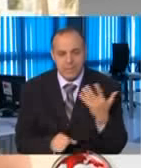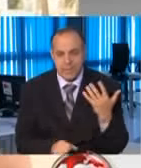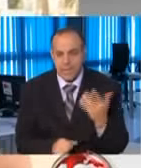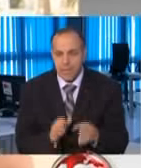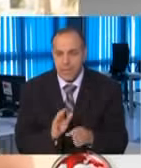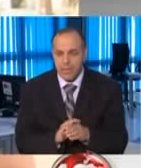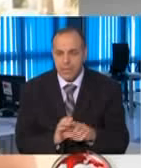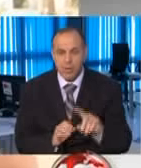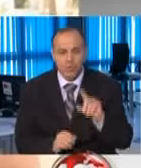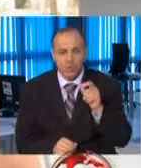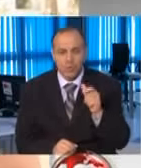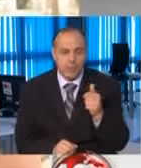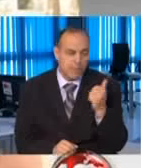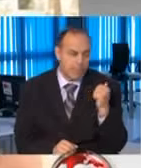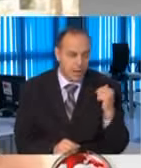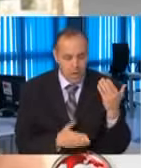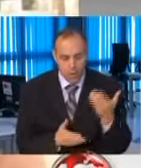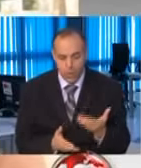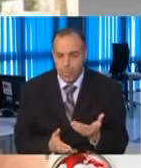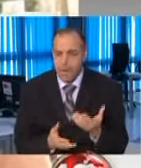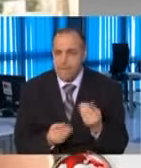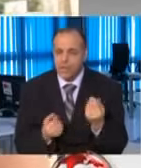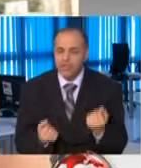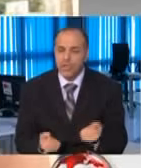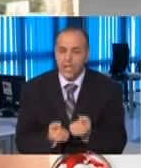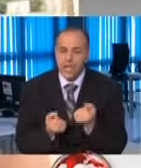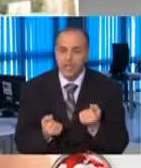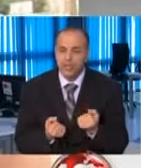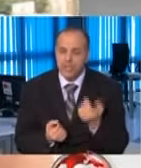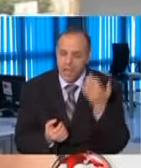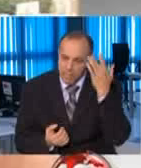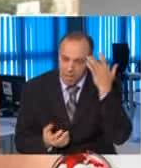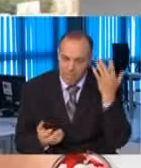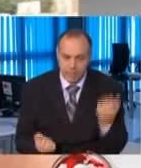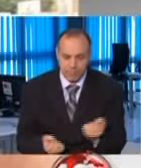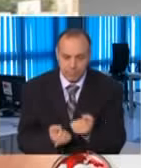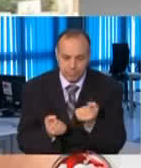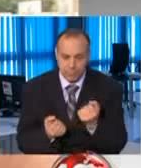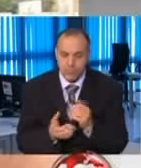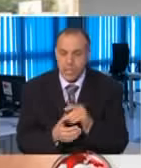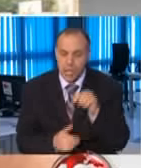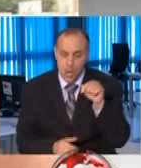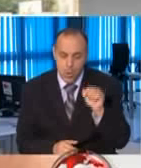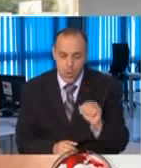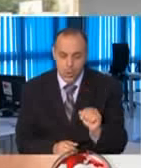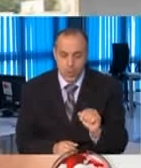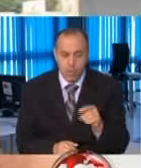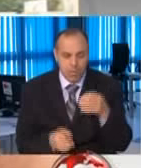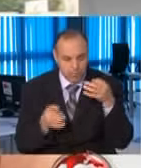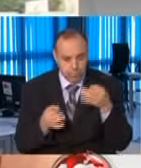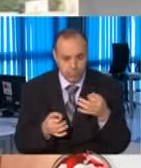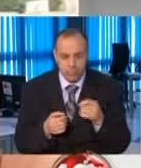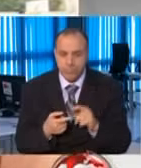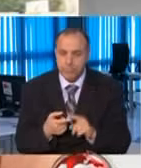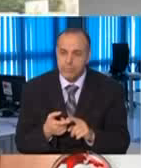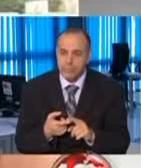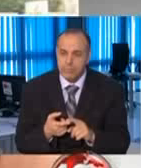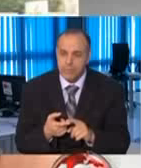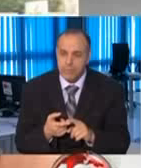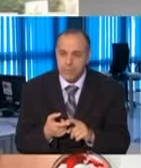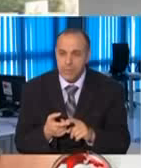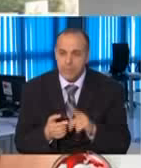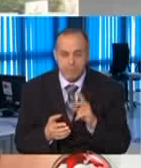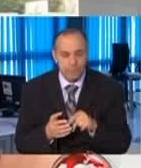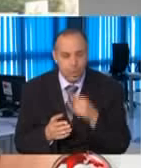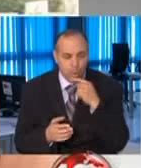بداية من يوم 16 من الأمس عبر عديد الأنشطة التثقيفية والتنشيطية، لكن اليوم هو بشكل رسمي وقع